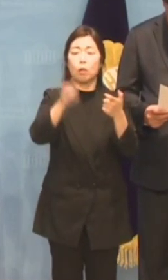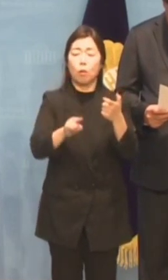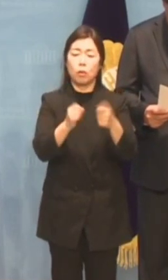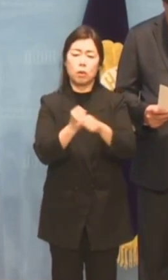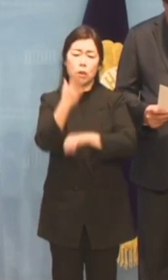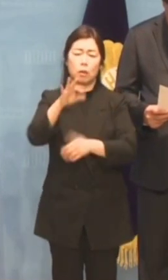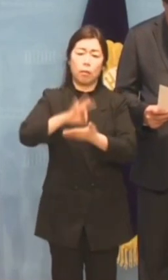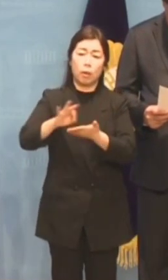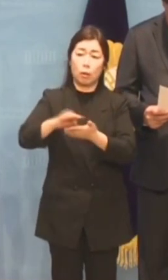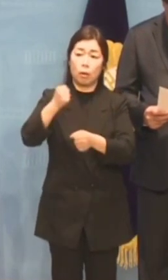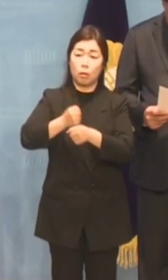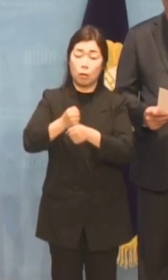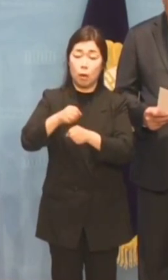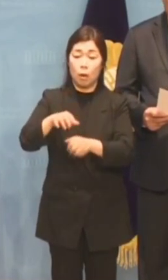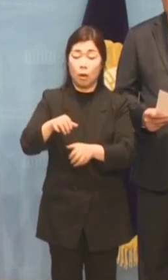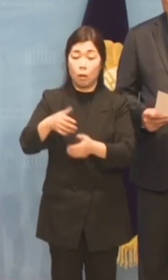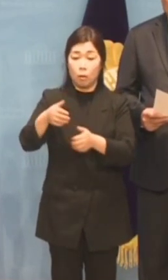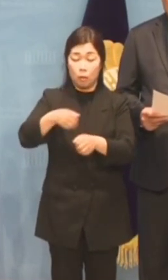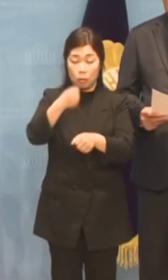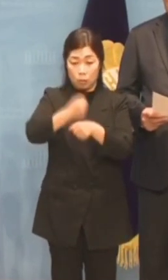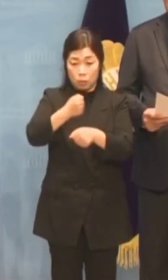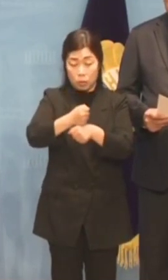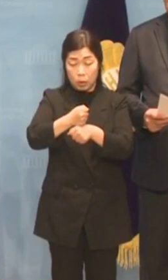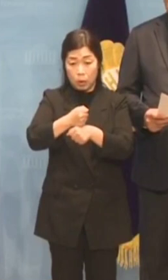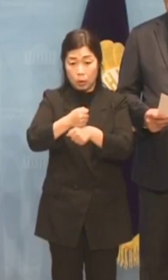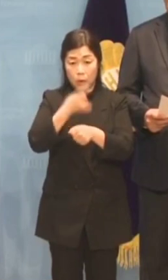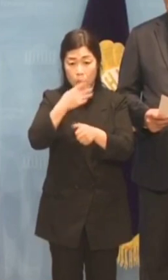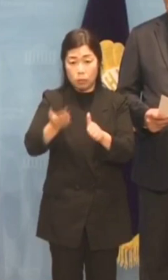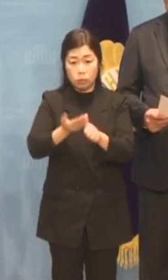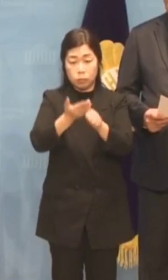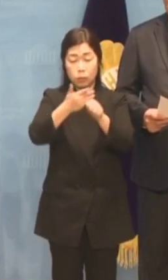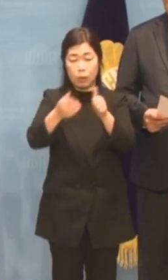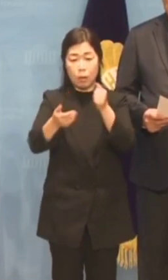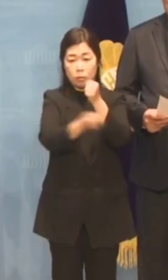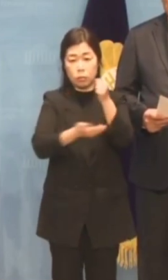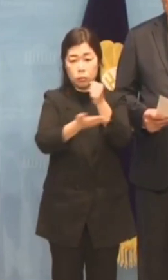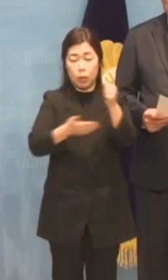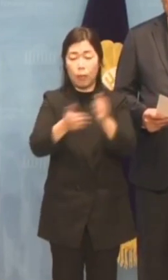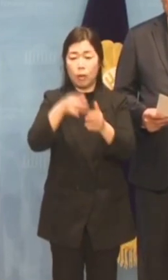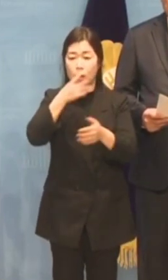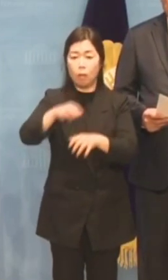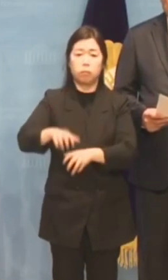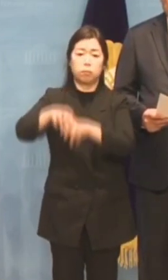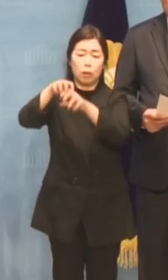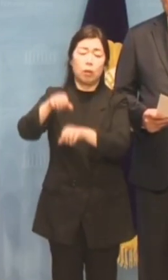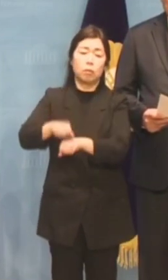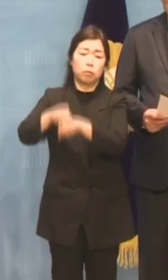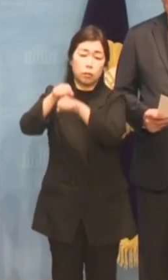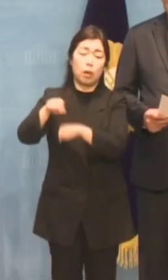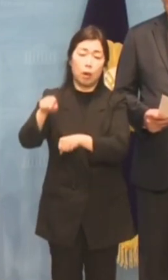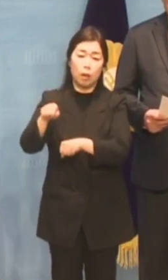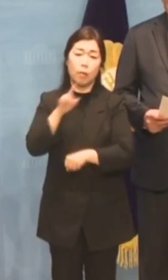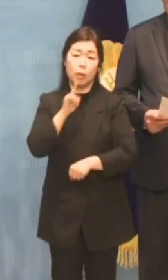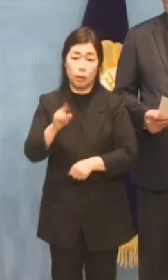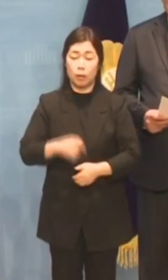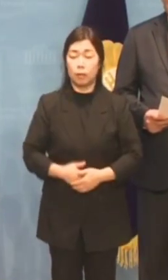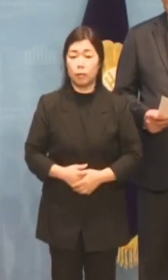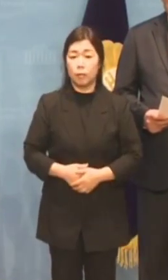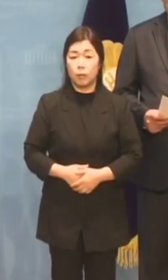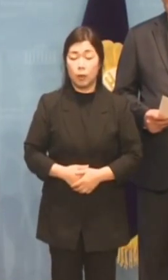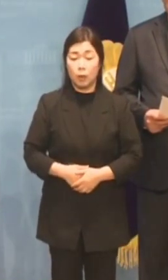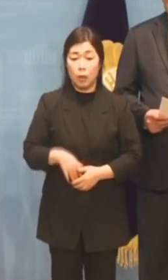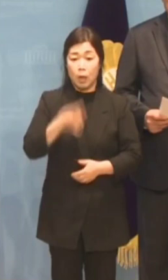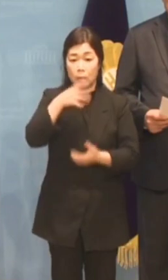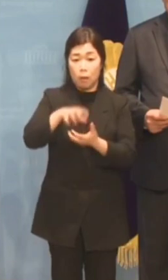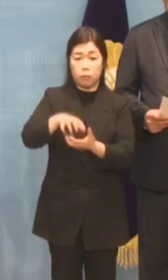것입니까? 그럼에도 불구하고 정부 여당은 양곡관리법을 개정하면 쌀 재배 면적과 생산량이 늘어난다며